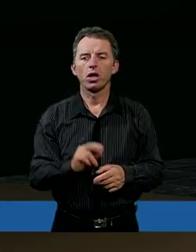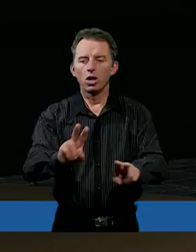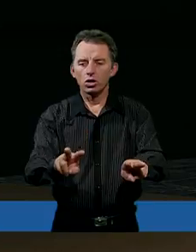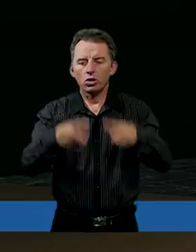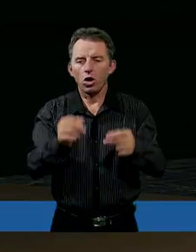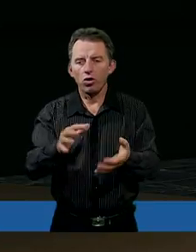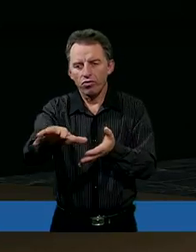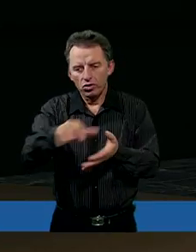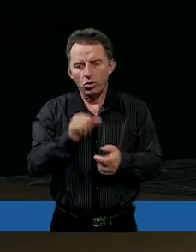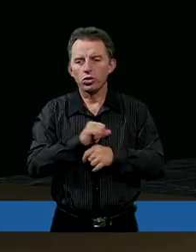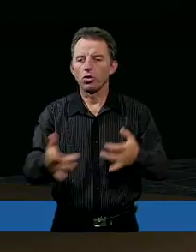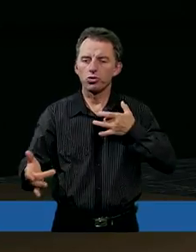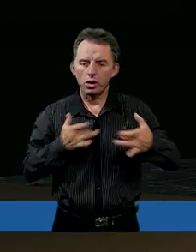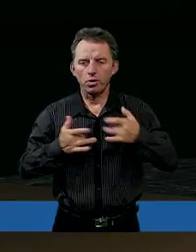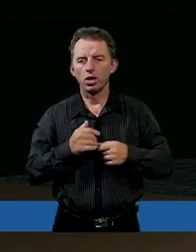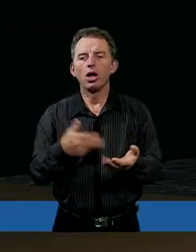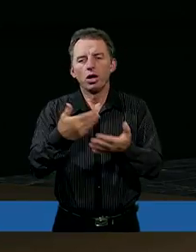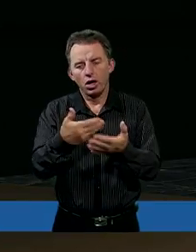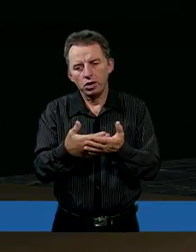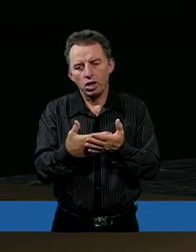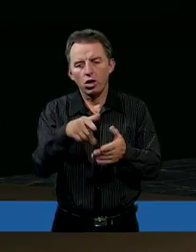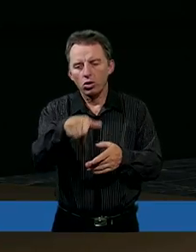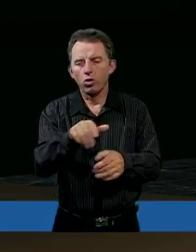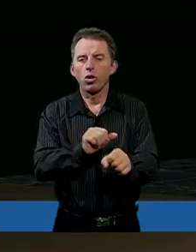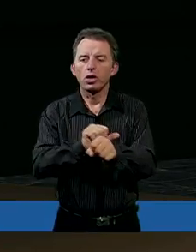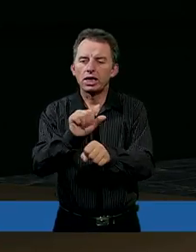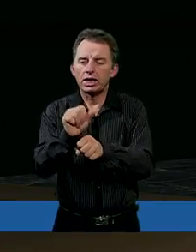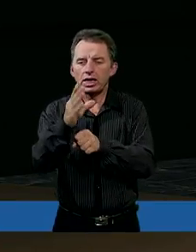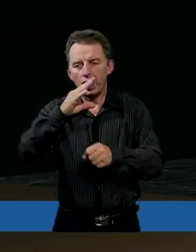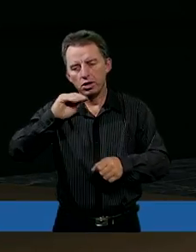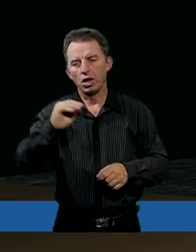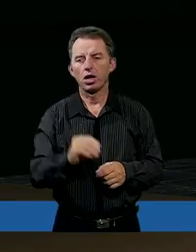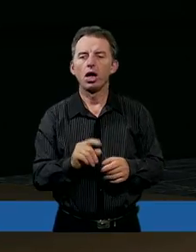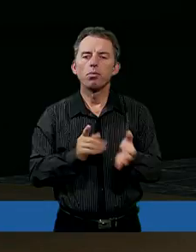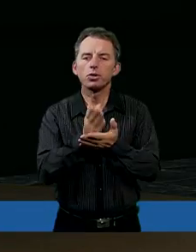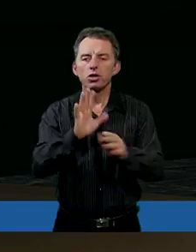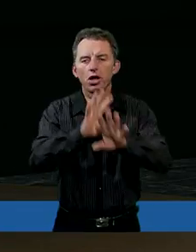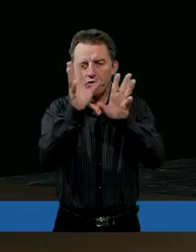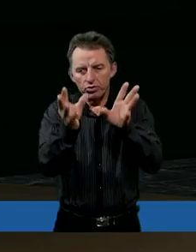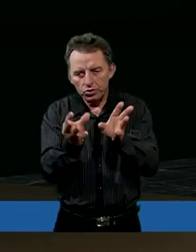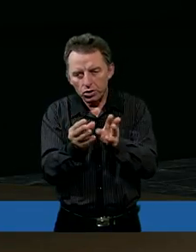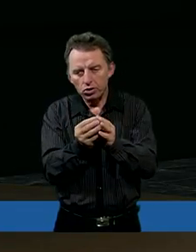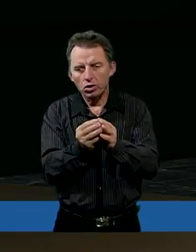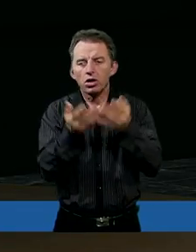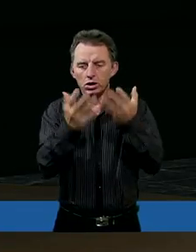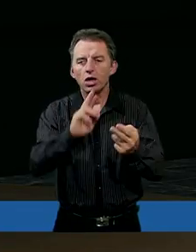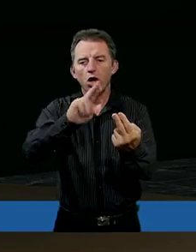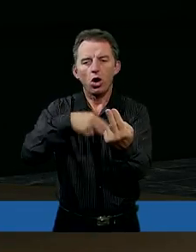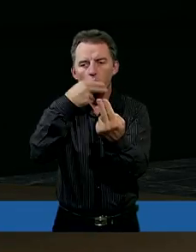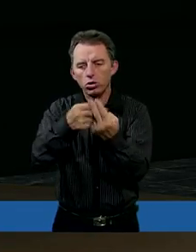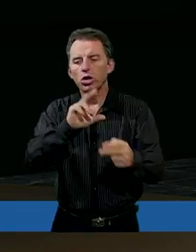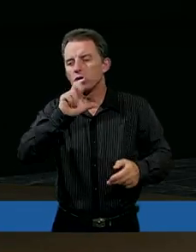Skąd wzięło się cierpienie? Dlaczego ono istnieje? A przede wszystkim też odpowiedzieć,